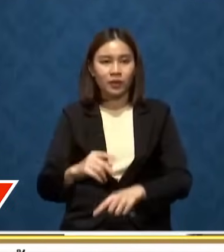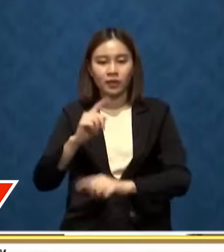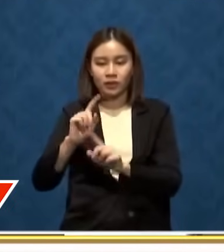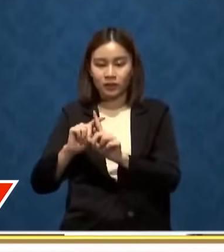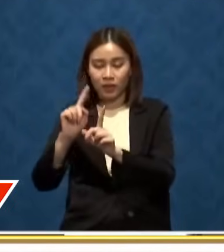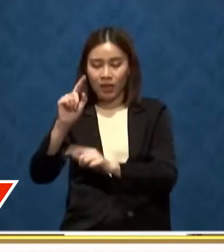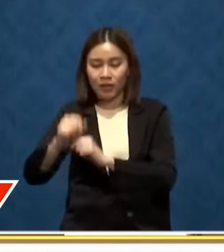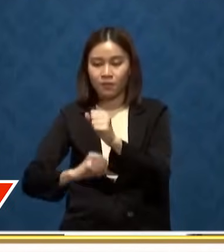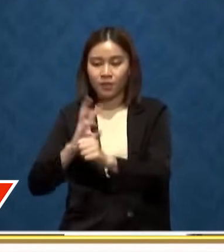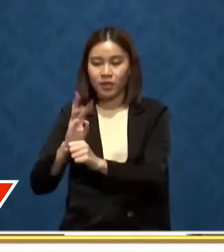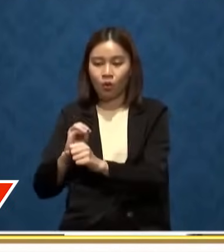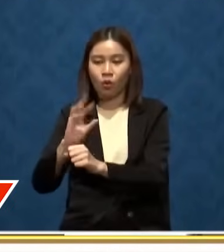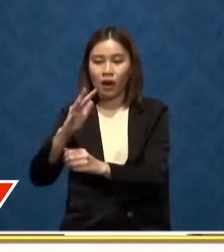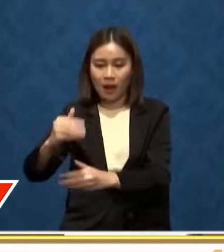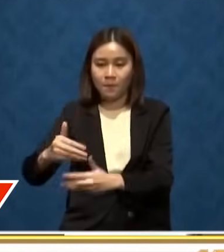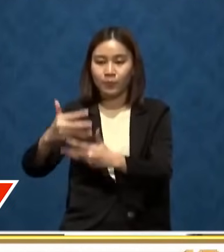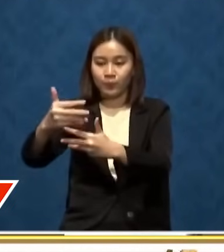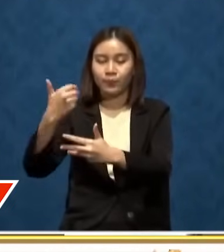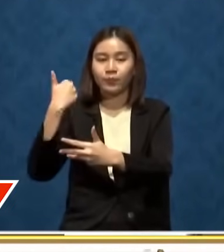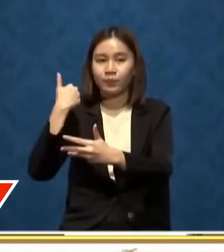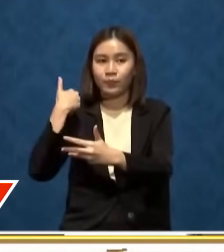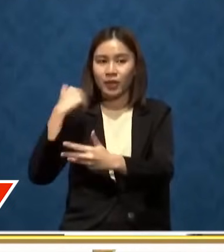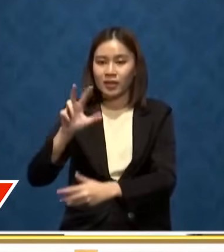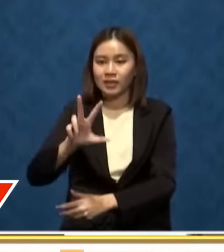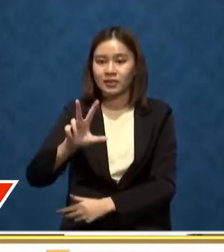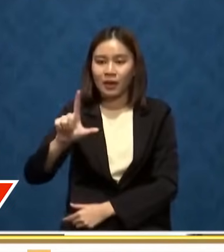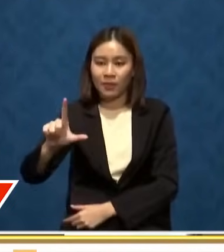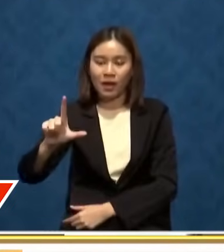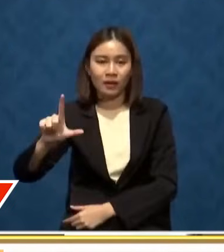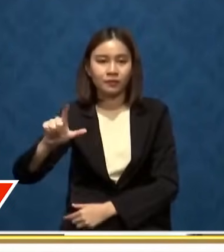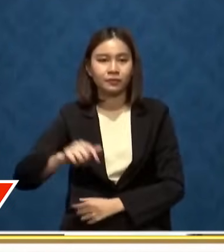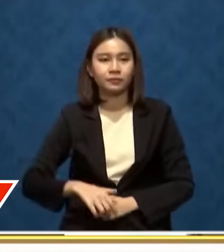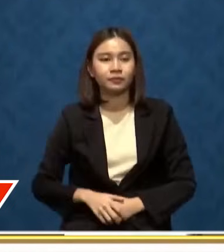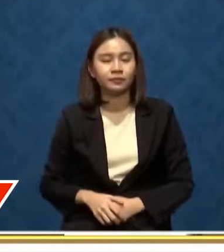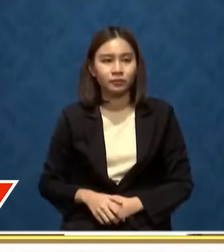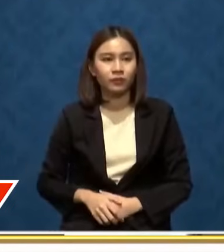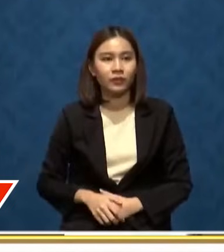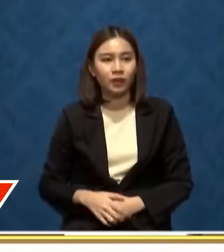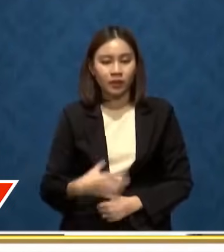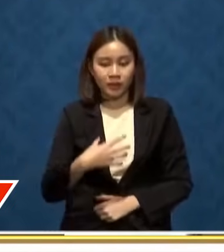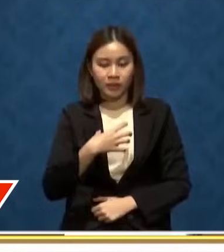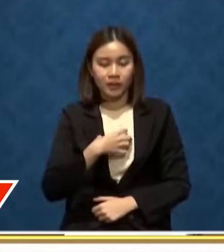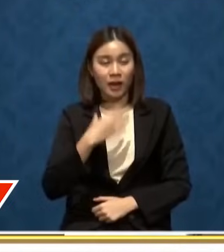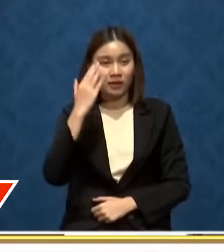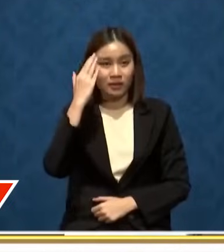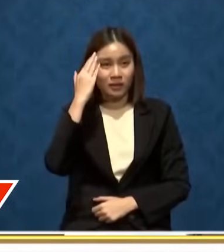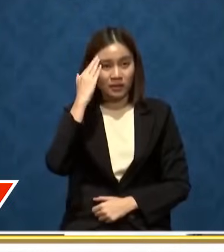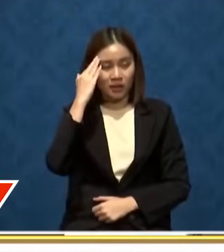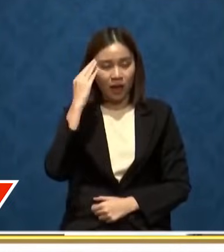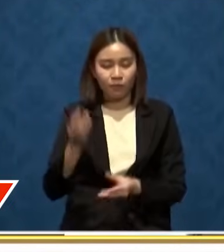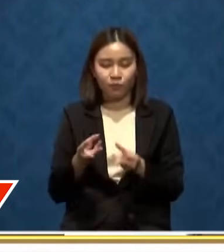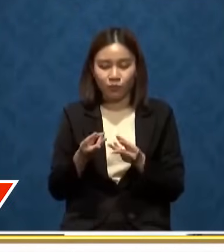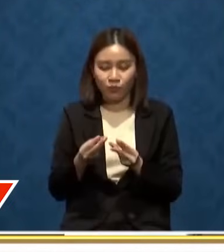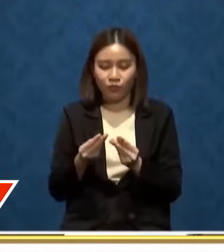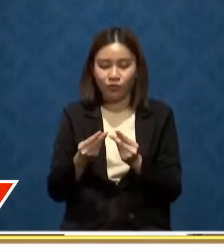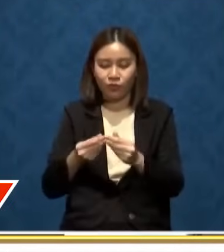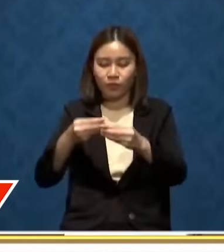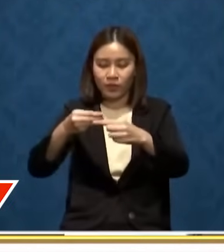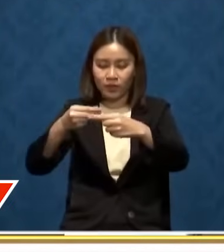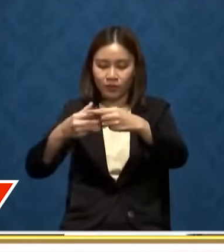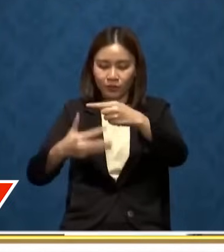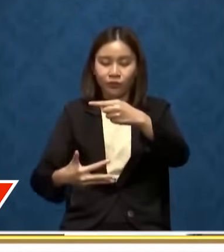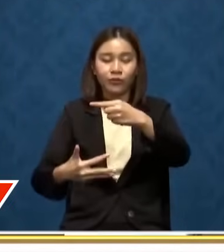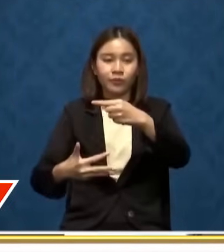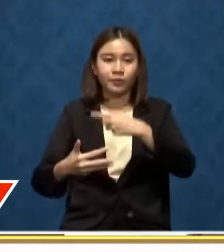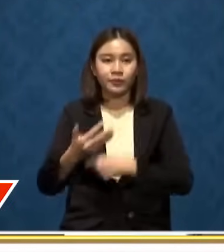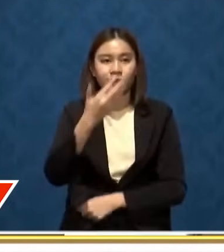ปี65พบว่ามียอด3ล้านบาทนะคะจึงอยากทราบรายการรายละเอียดของรายการนี้